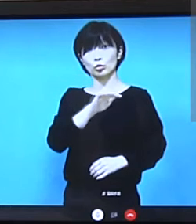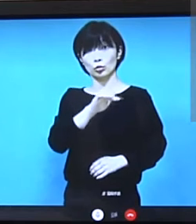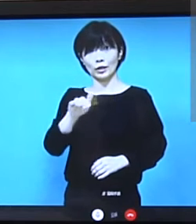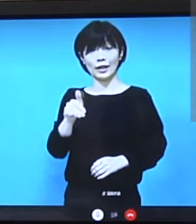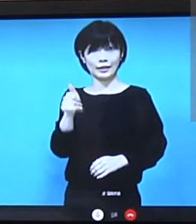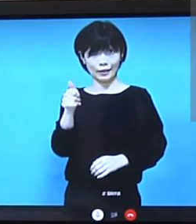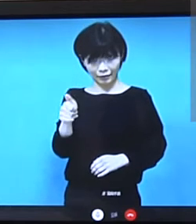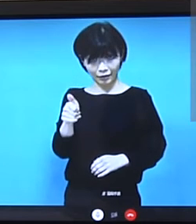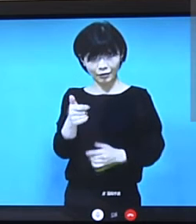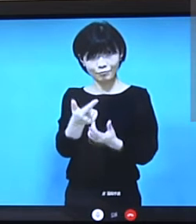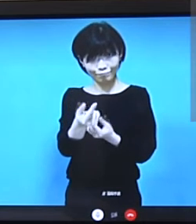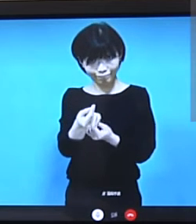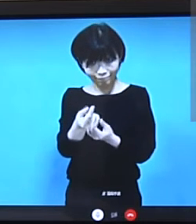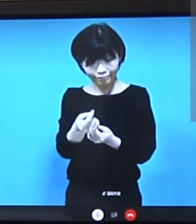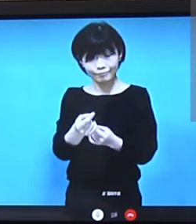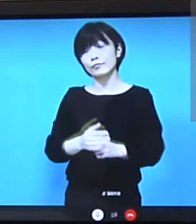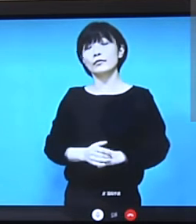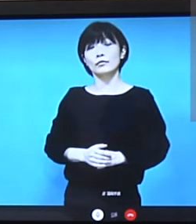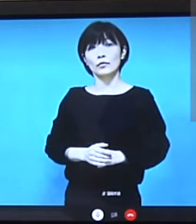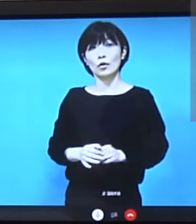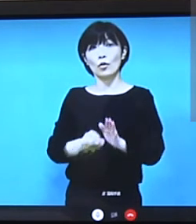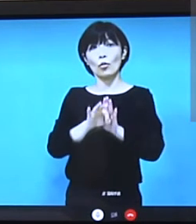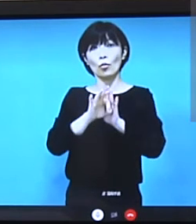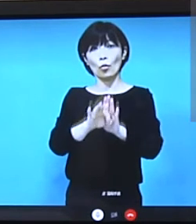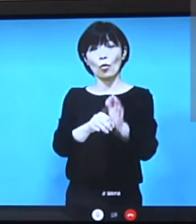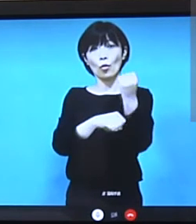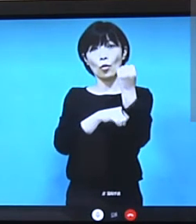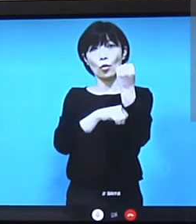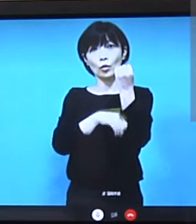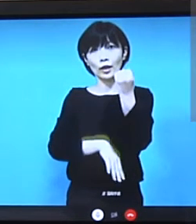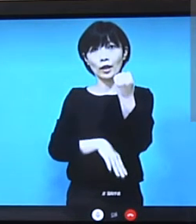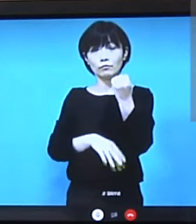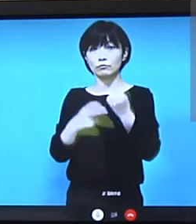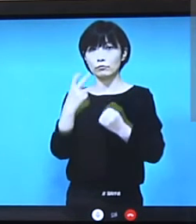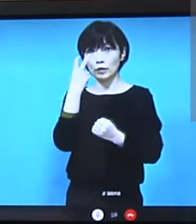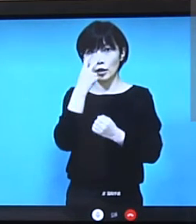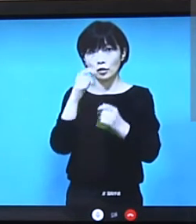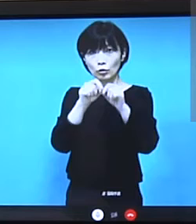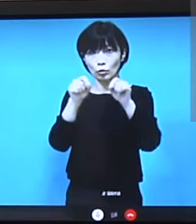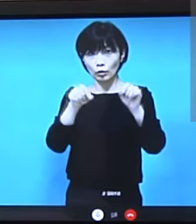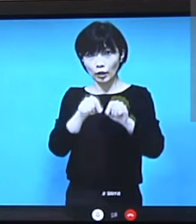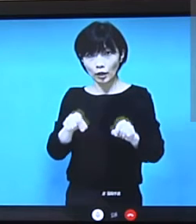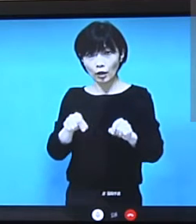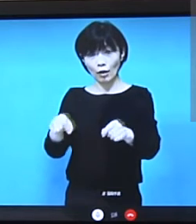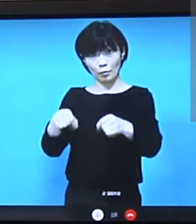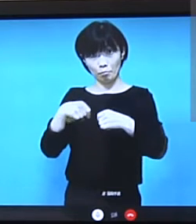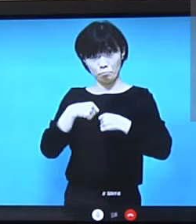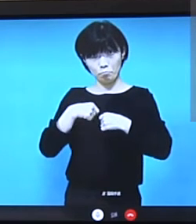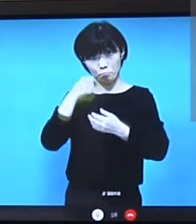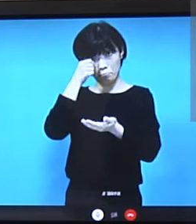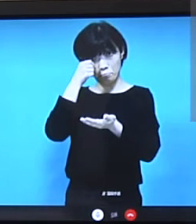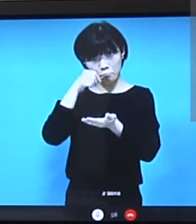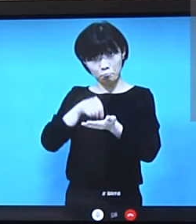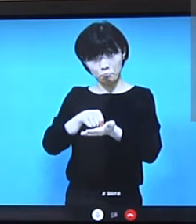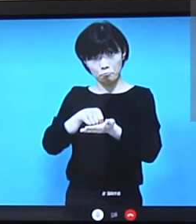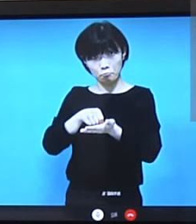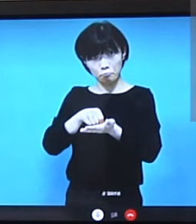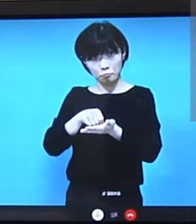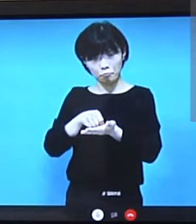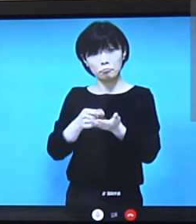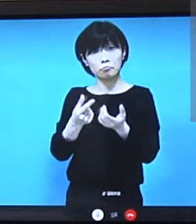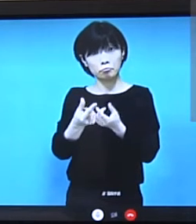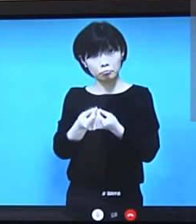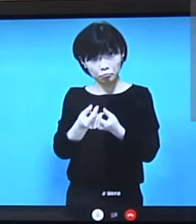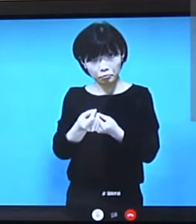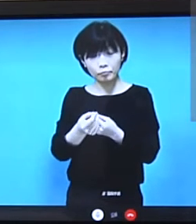この抗原検査の結果、陽性となったということなんですけど、当初ですね、考えられる要因